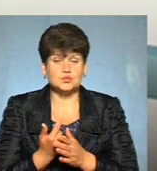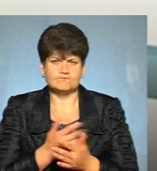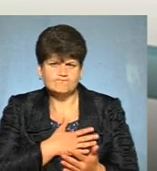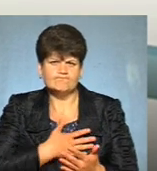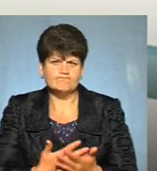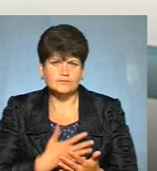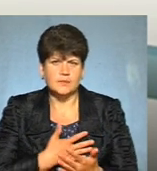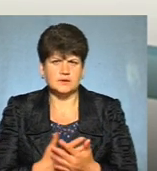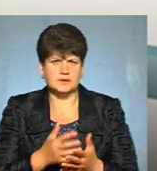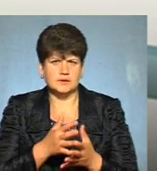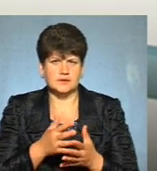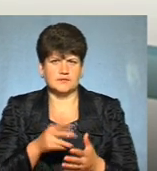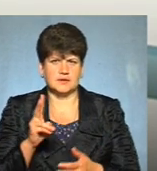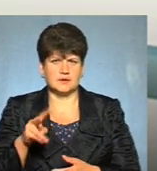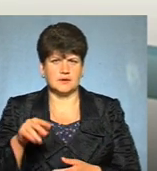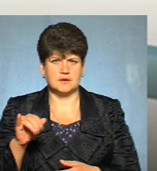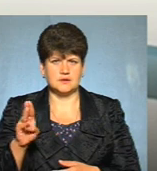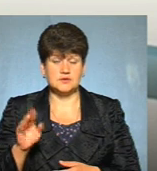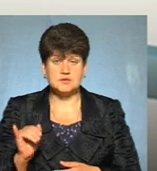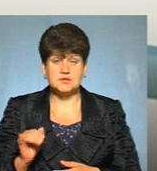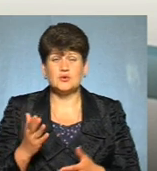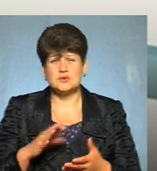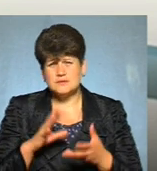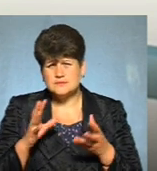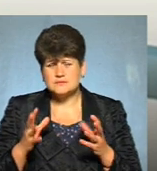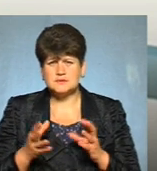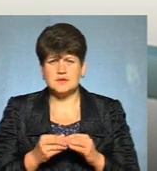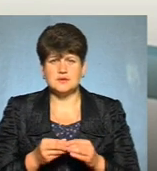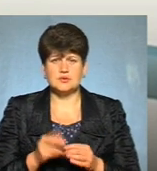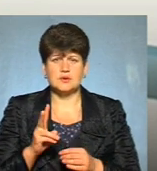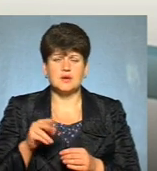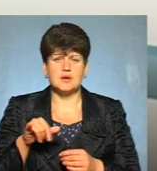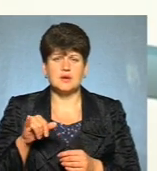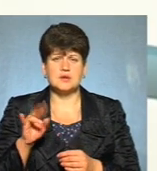активність кліщів підвищується. Хоч, в принципі, кліщі активні